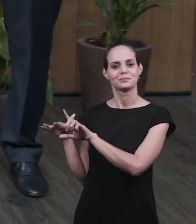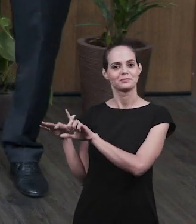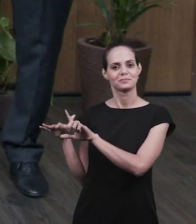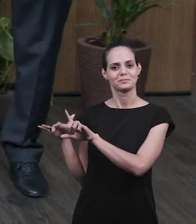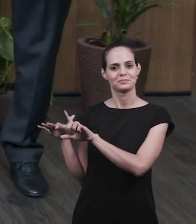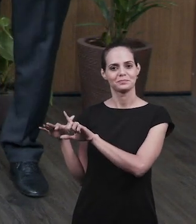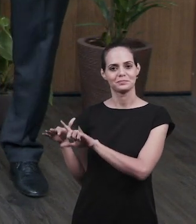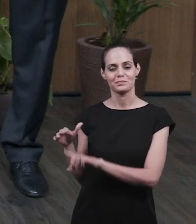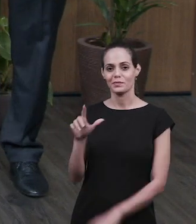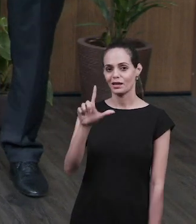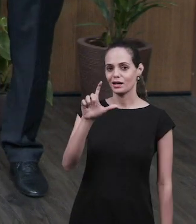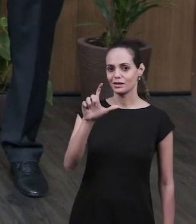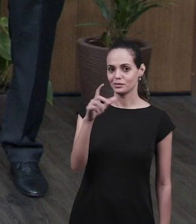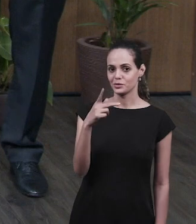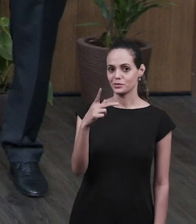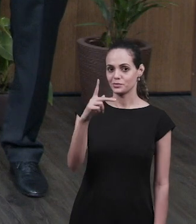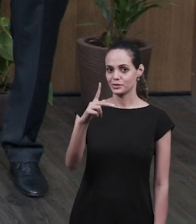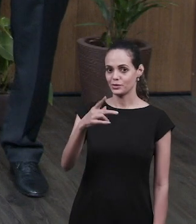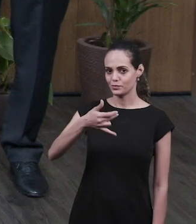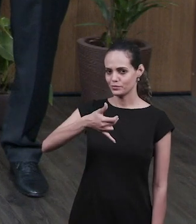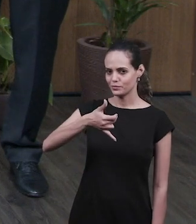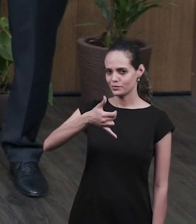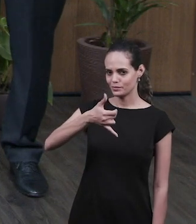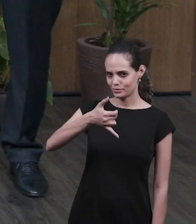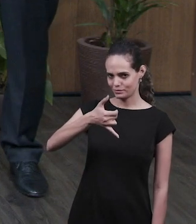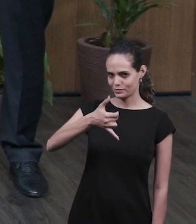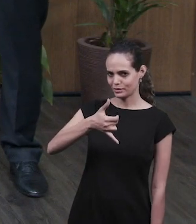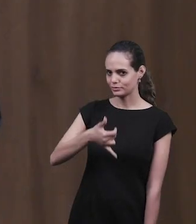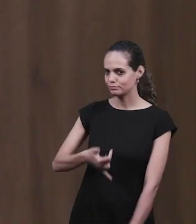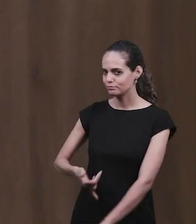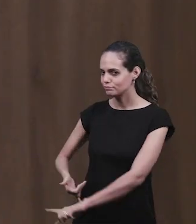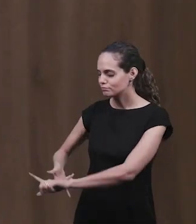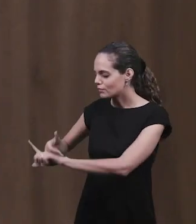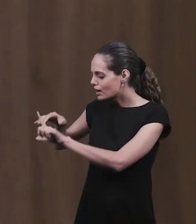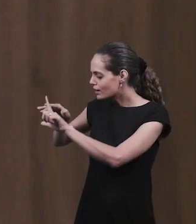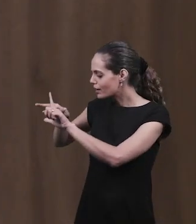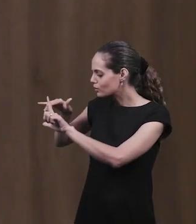Vous allez approcher l'appareil photo de votre smartphone. Vous allez